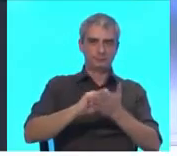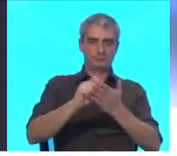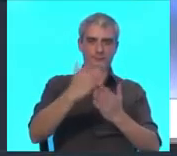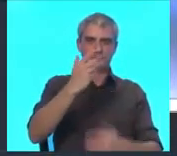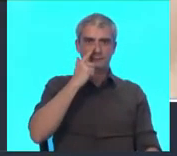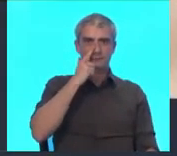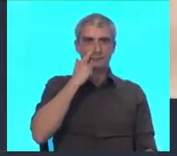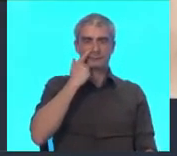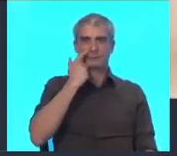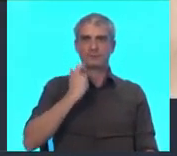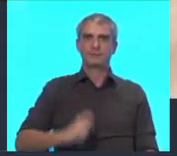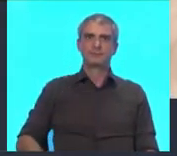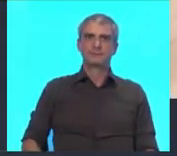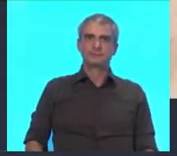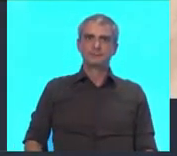זוארץ.